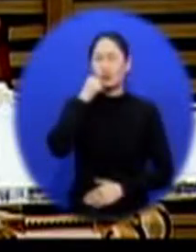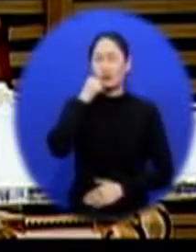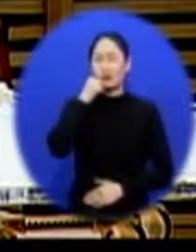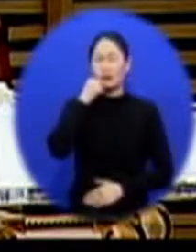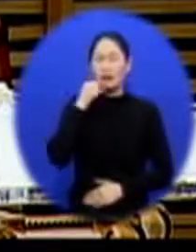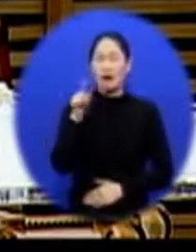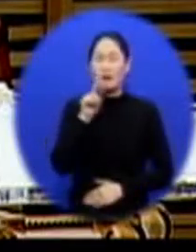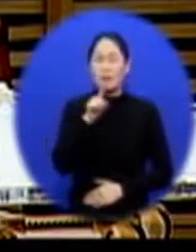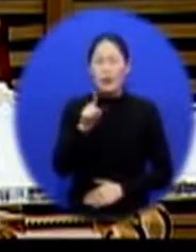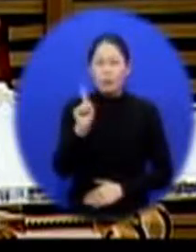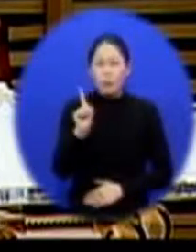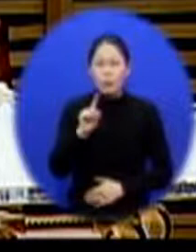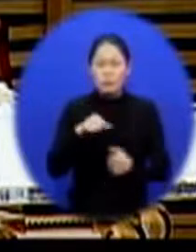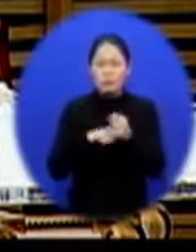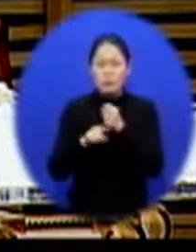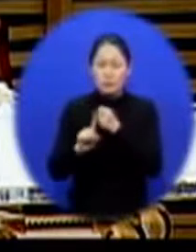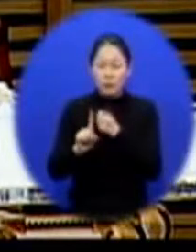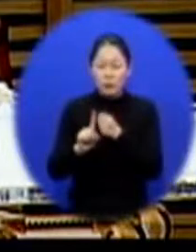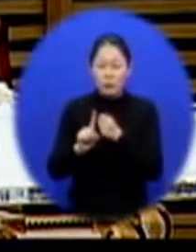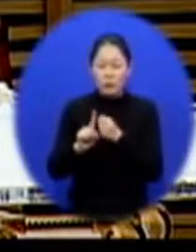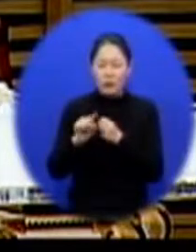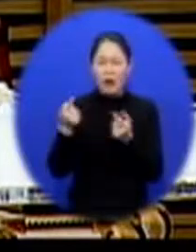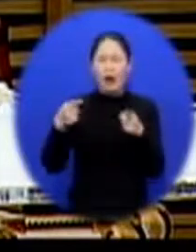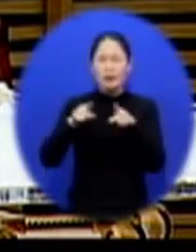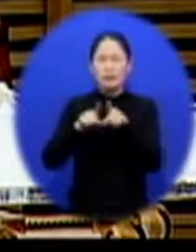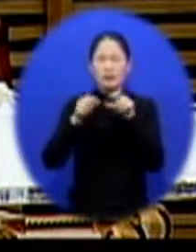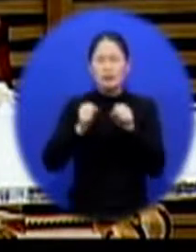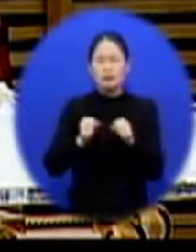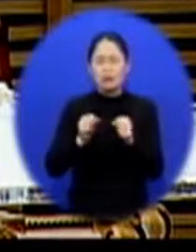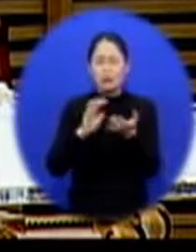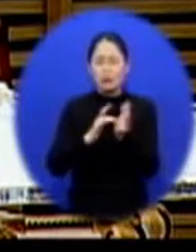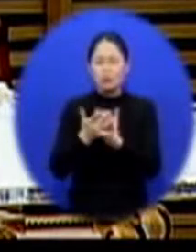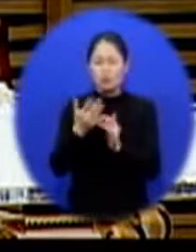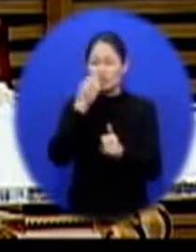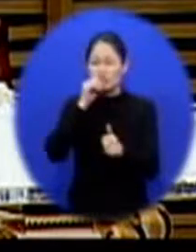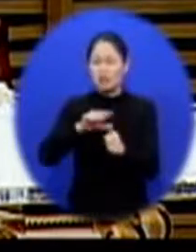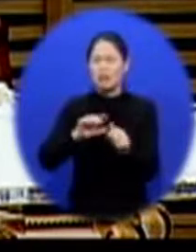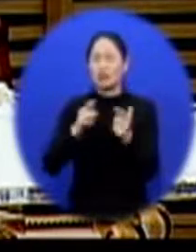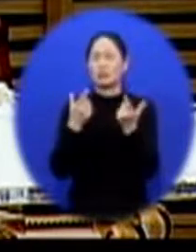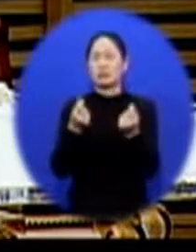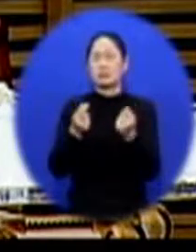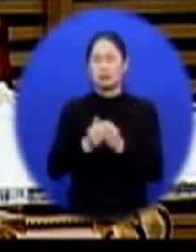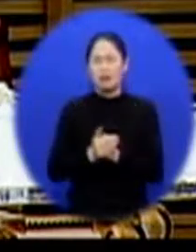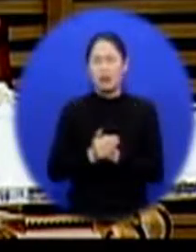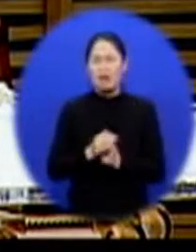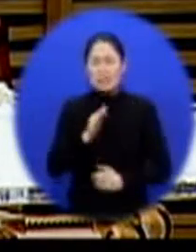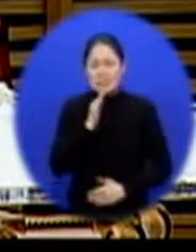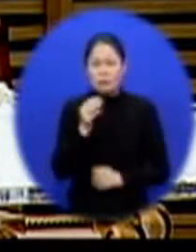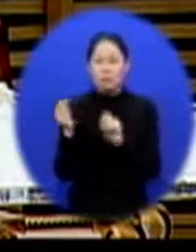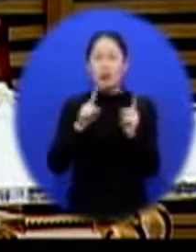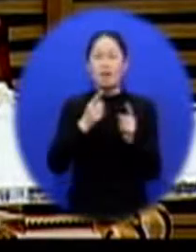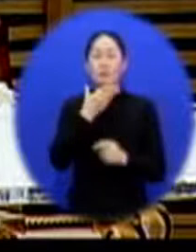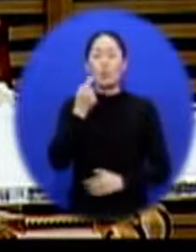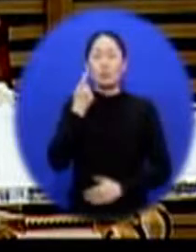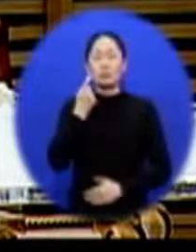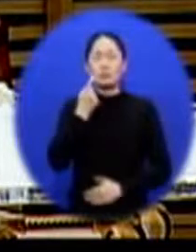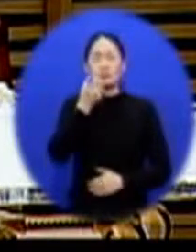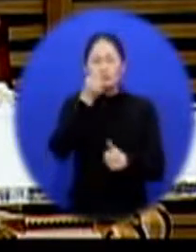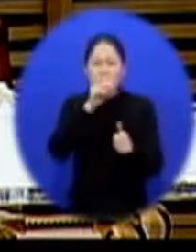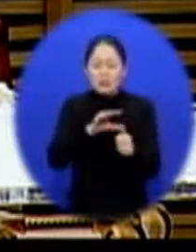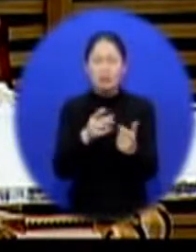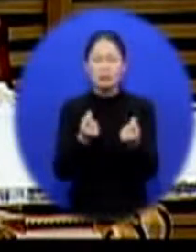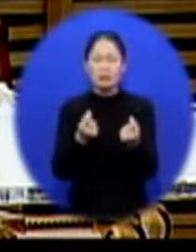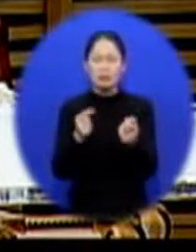그 말은 함께 계시는 예수님을 무시하는 게 아니고 뭡니까 부활의 복음을 사실상 무시하는 거죠 안